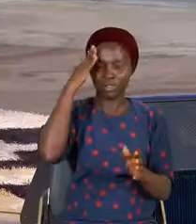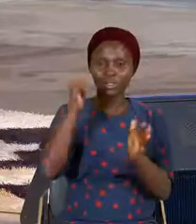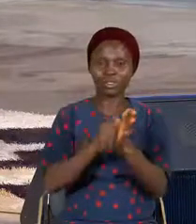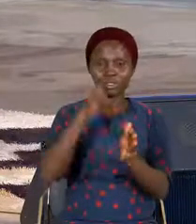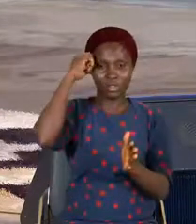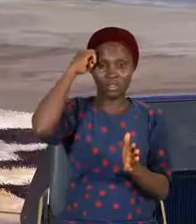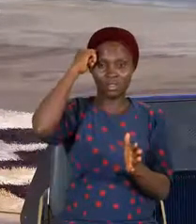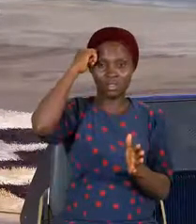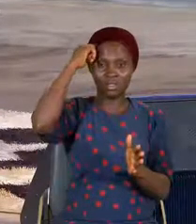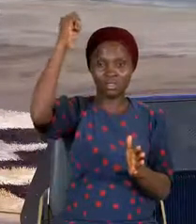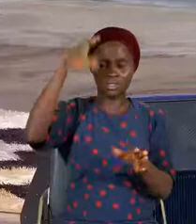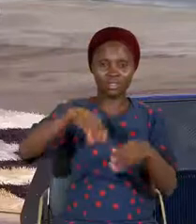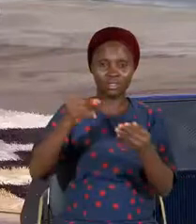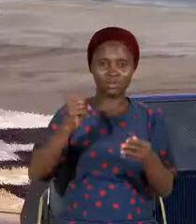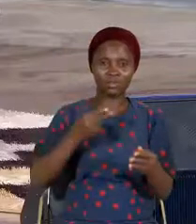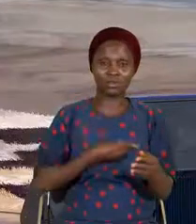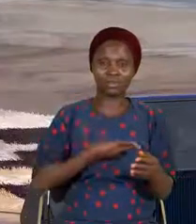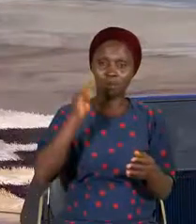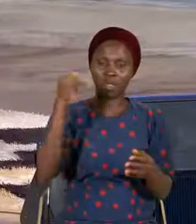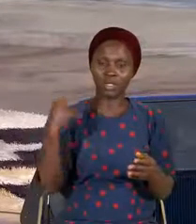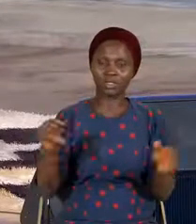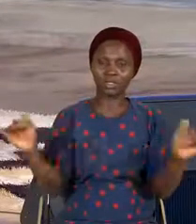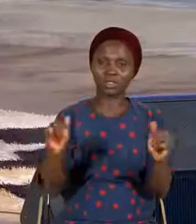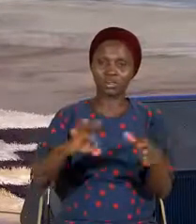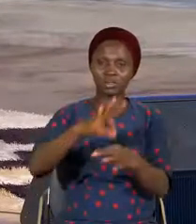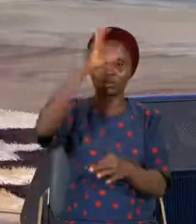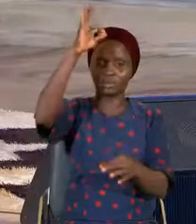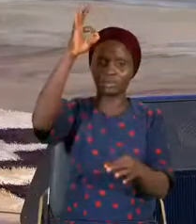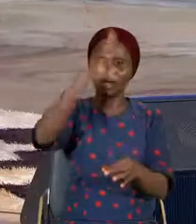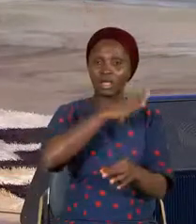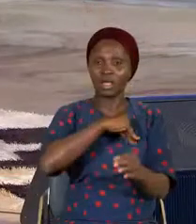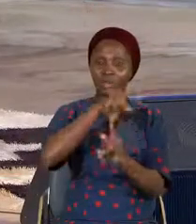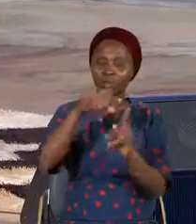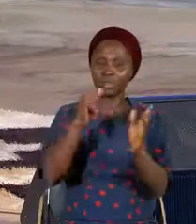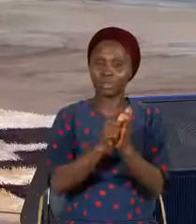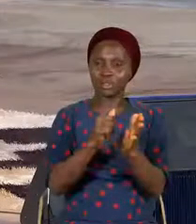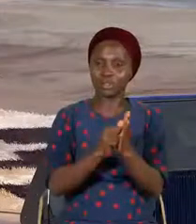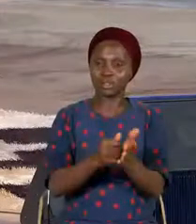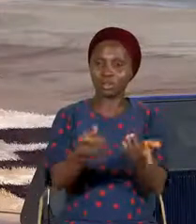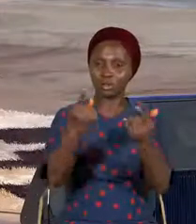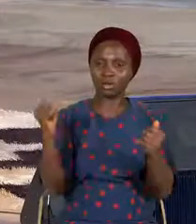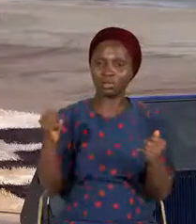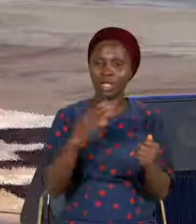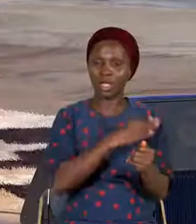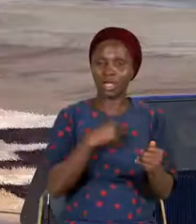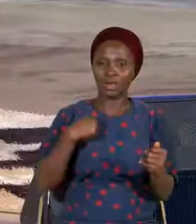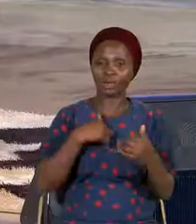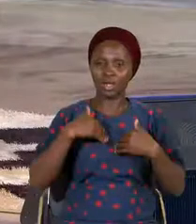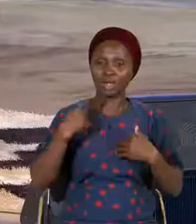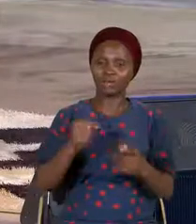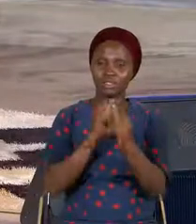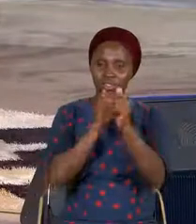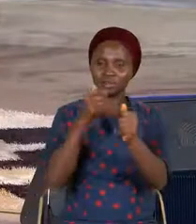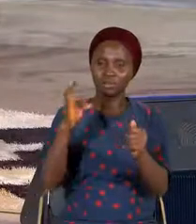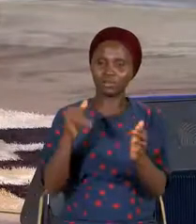la connaissance qu'il nous donne, c'est par le même esprit. Lorsque cette connaissance vient, nous avons